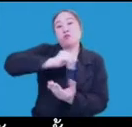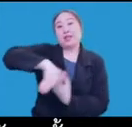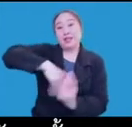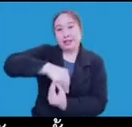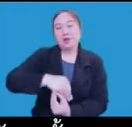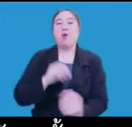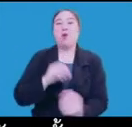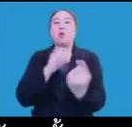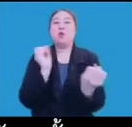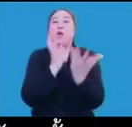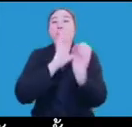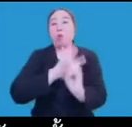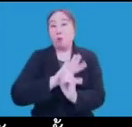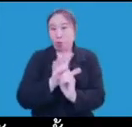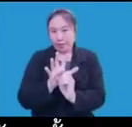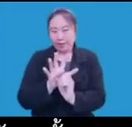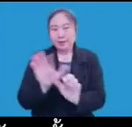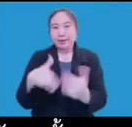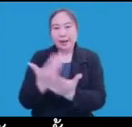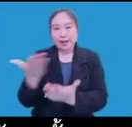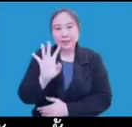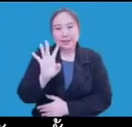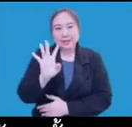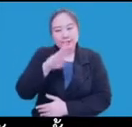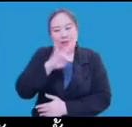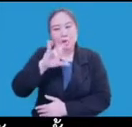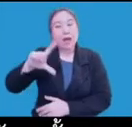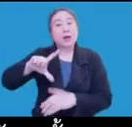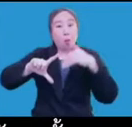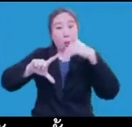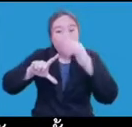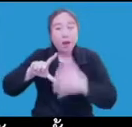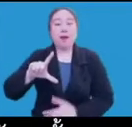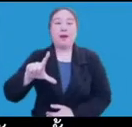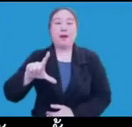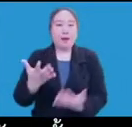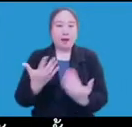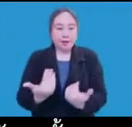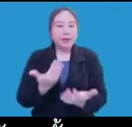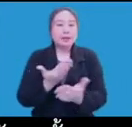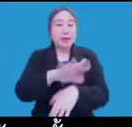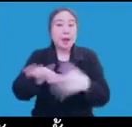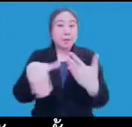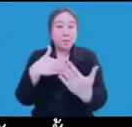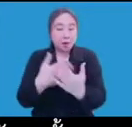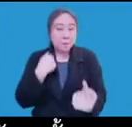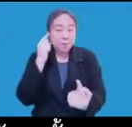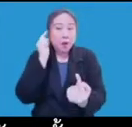ทบของโควิด-19 นะคะก็ได้มาอีก 4,700 กว่าล้านก็จะเป็นจำนวนเป้าหม